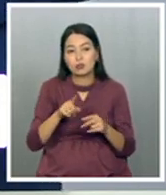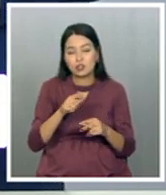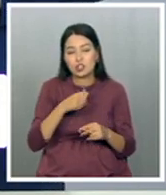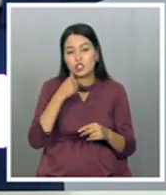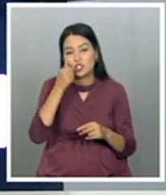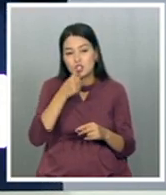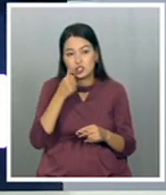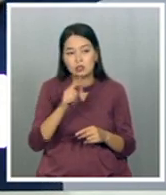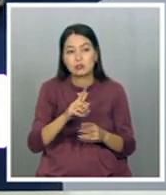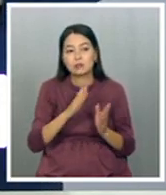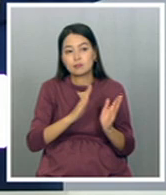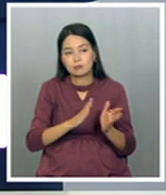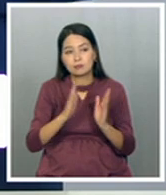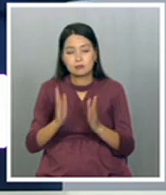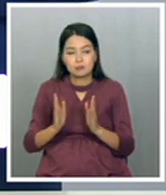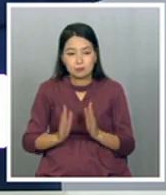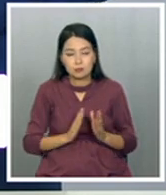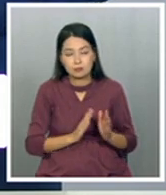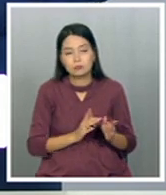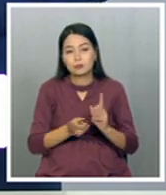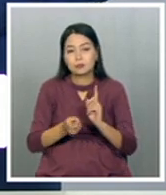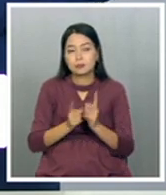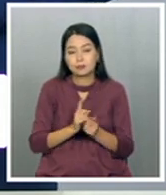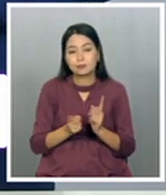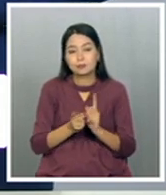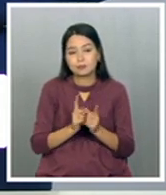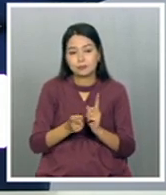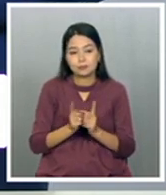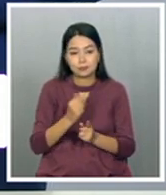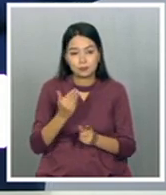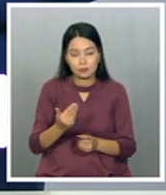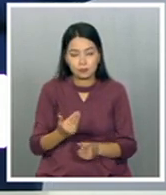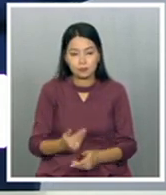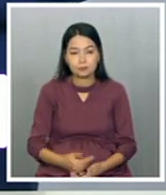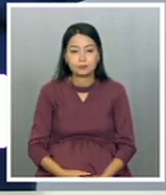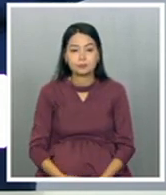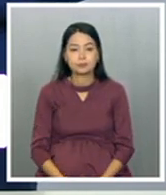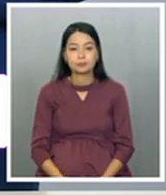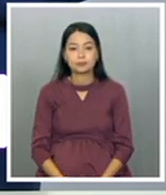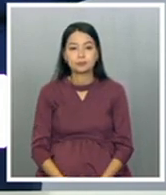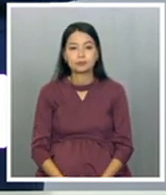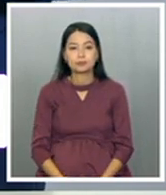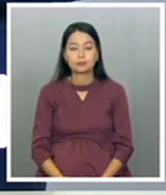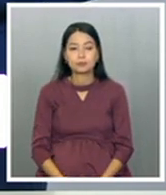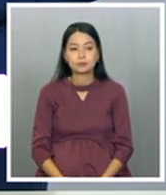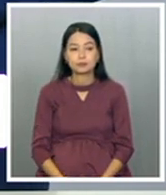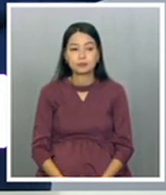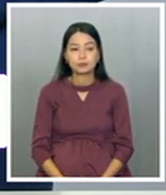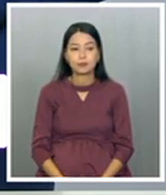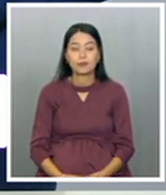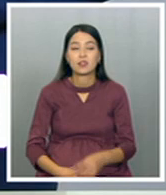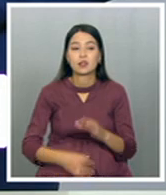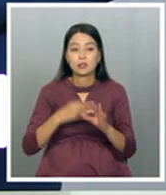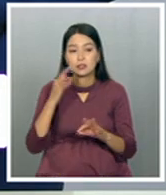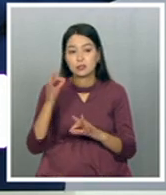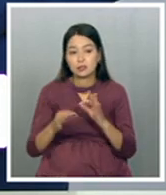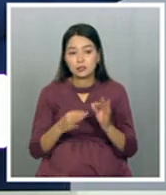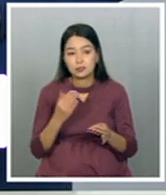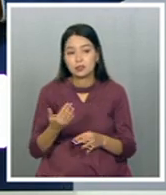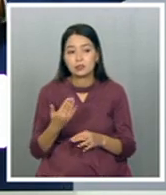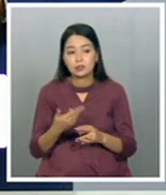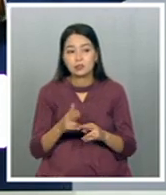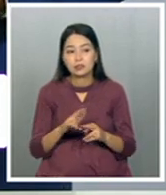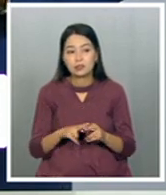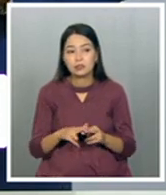ретімен өзгеруі, яғни ауысуы дейміз. Енді тәулік дегеніміз, жалпы тәулік бұл негізгі өлшем бірлігі